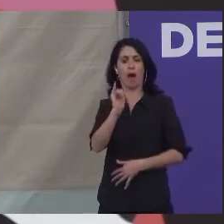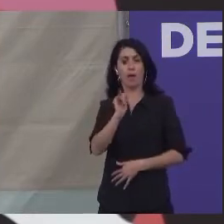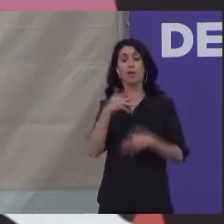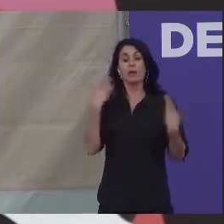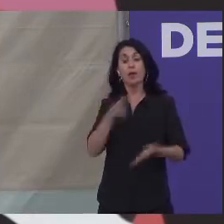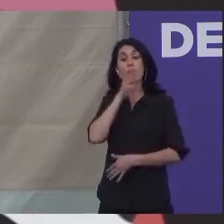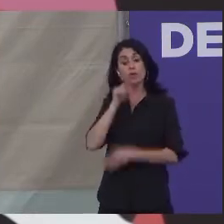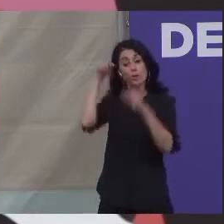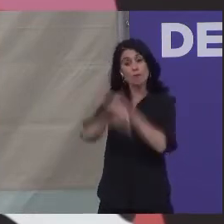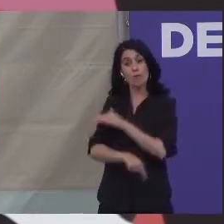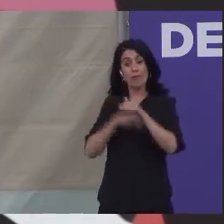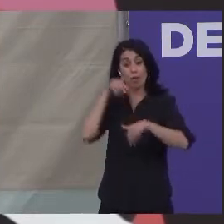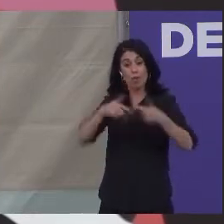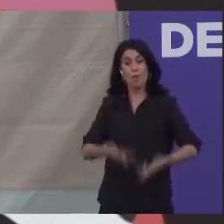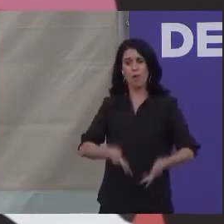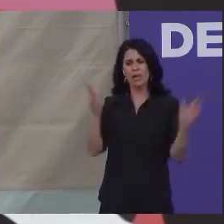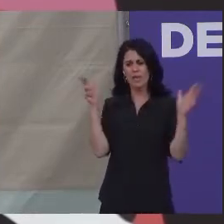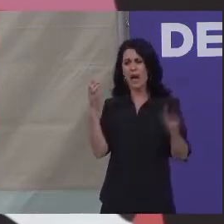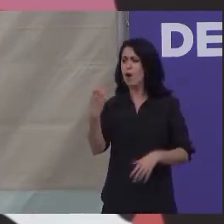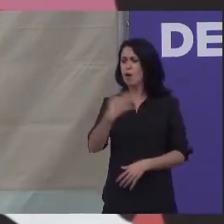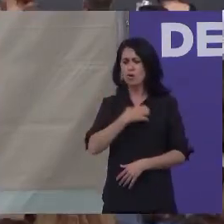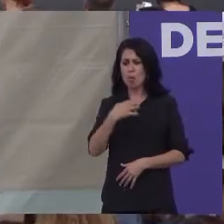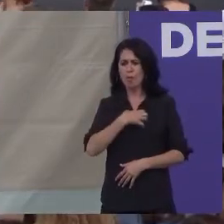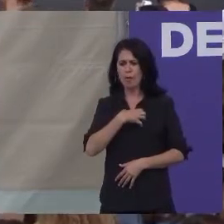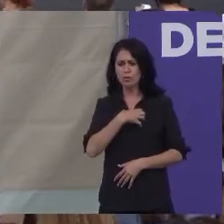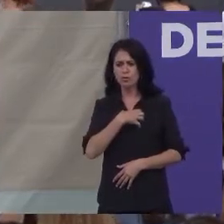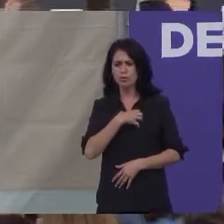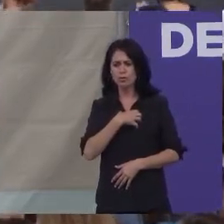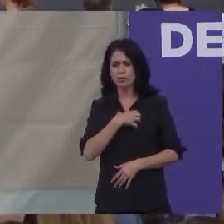no podíem no estar amb aquesta gent.